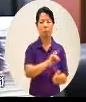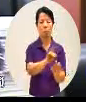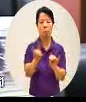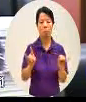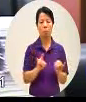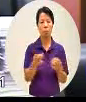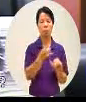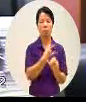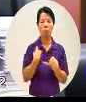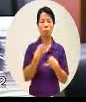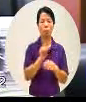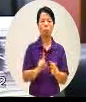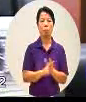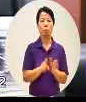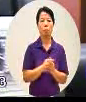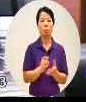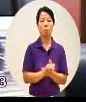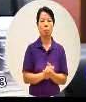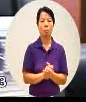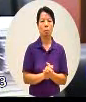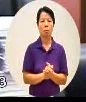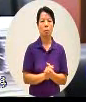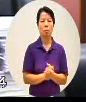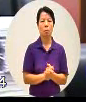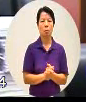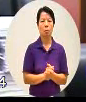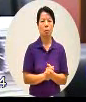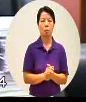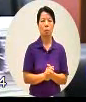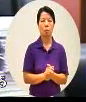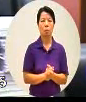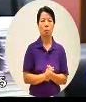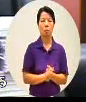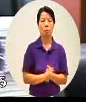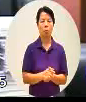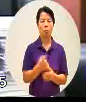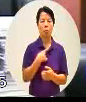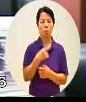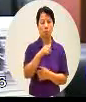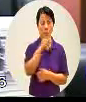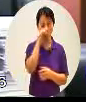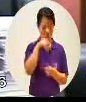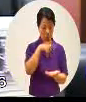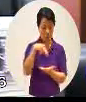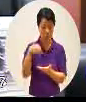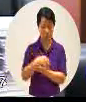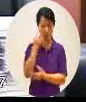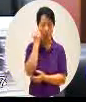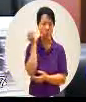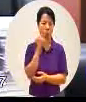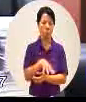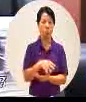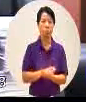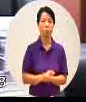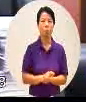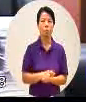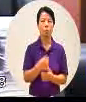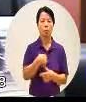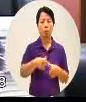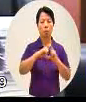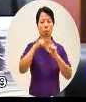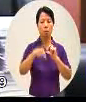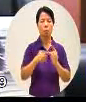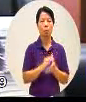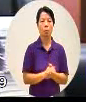骗自己，要骗自己又骗不过，是不是这样？我看了实在很见效， 你又有话讲，好，你讲，那你讲。